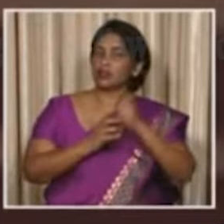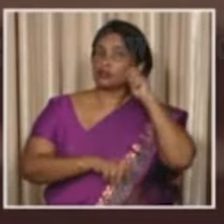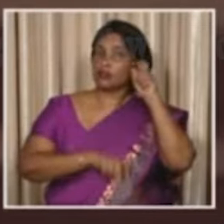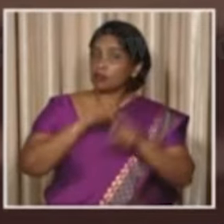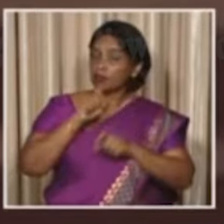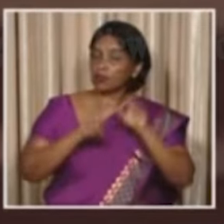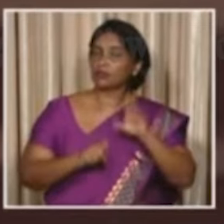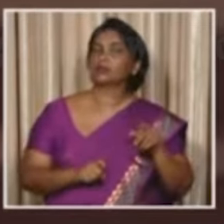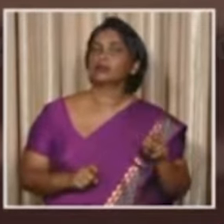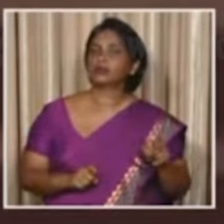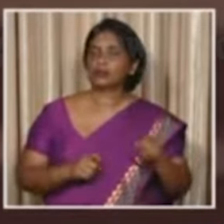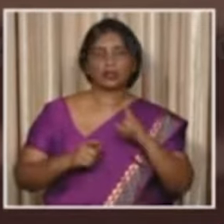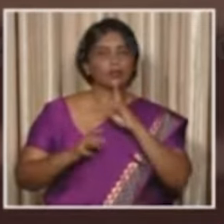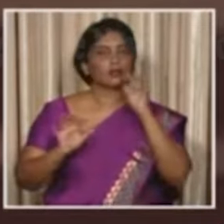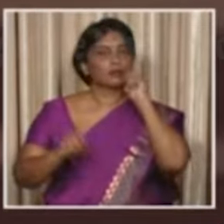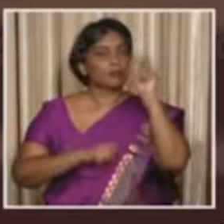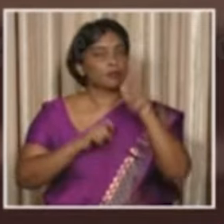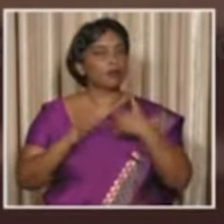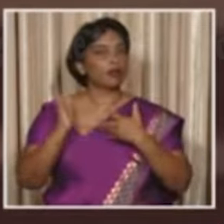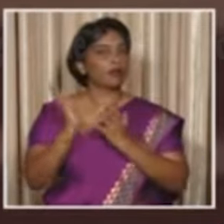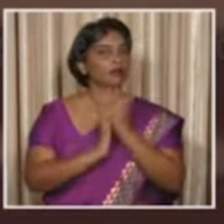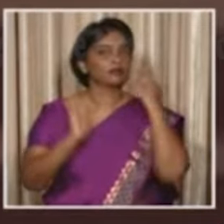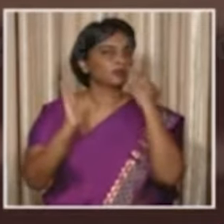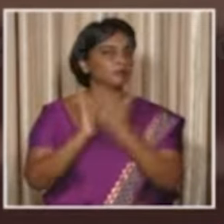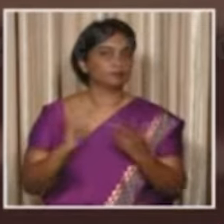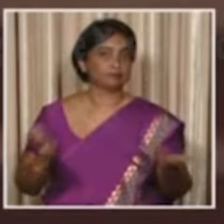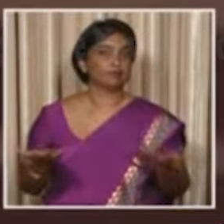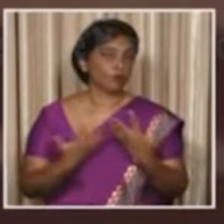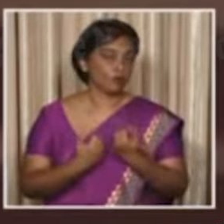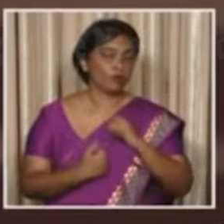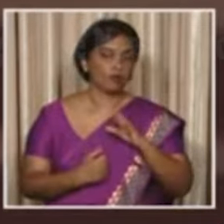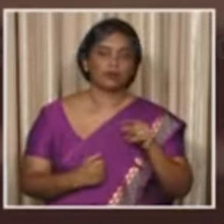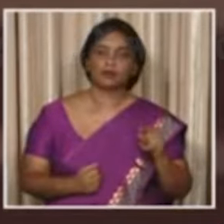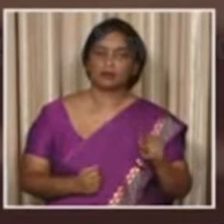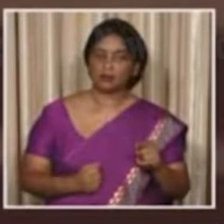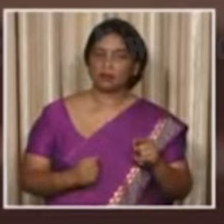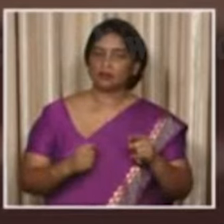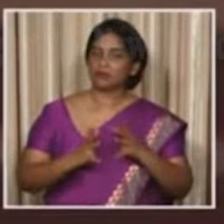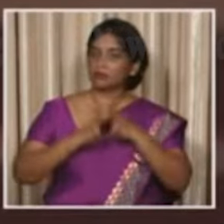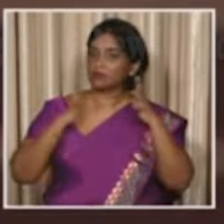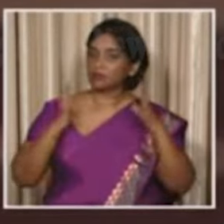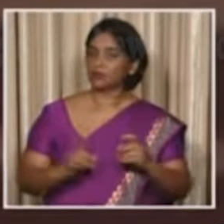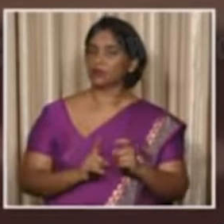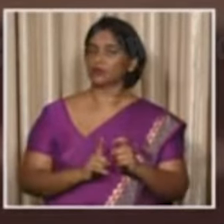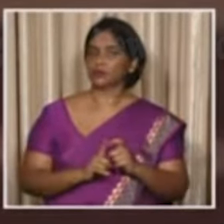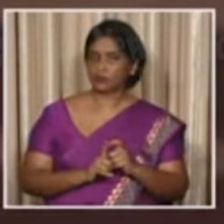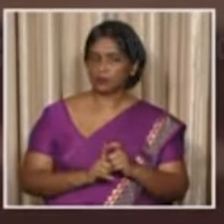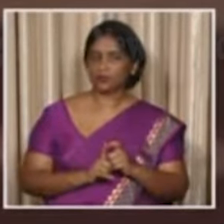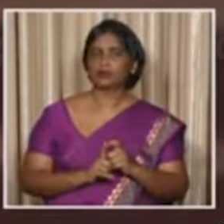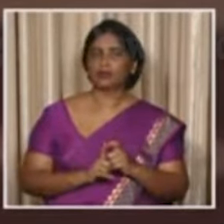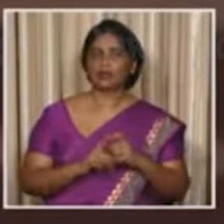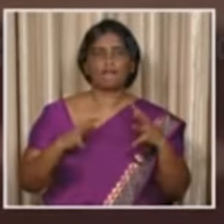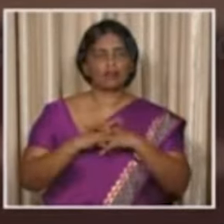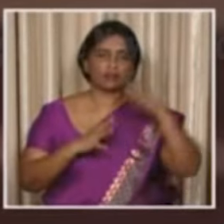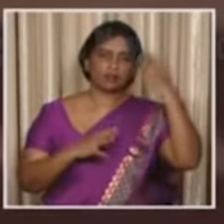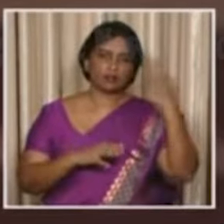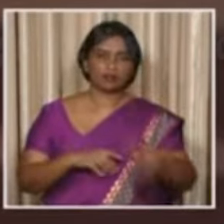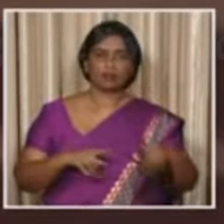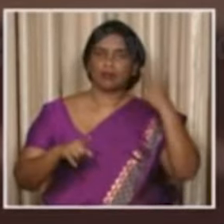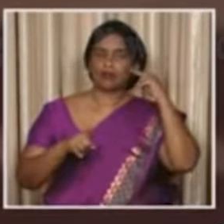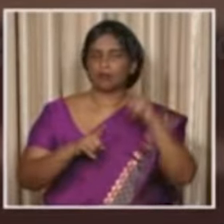වෙනුවෙන් සාමාන්‍ය මිනිසුගේ අයිතිවාසිකම් වෙන පිළිහිටින්න ඕනේ. ඒ නිසා මීට වඩා තද තීන්දුව දැන් වසන්ත මැරුණම අපි මේක